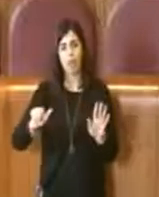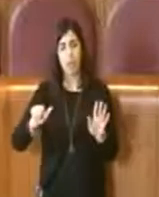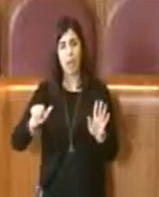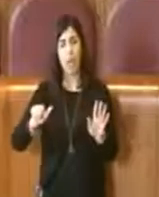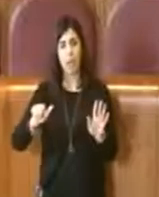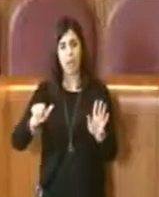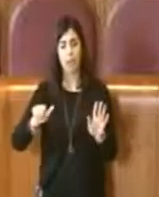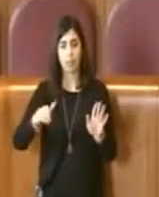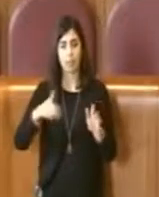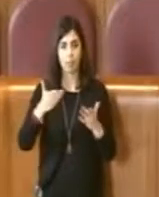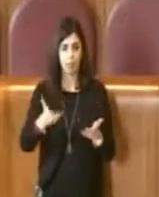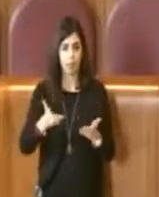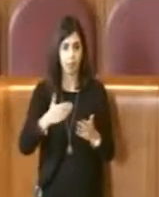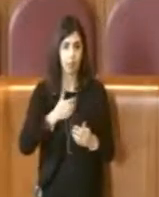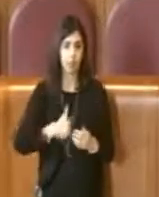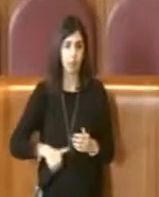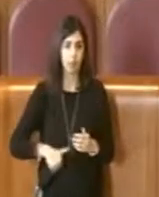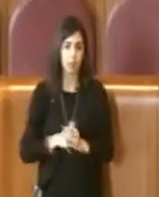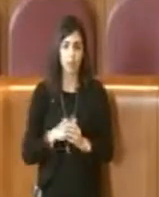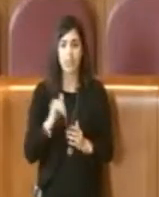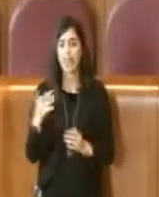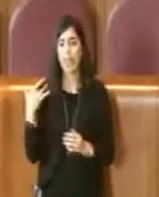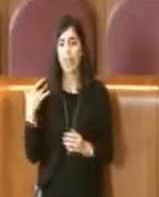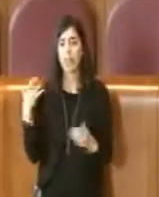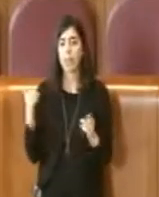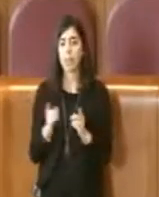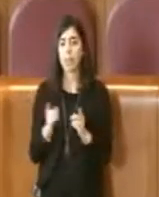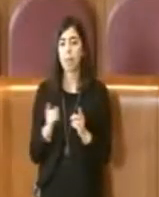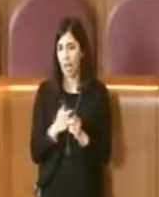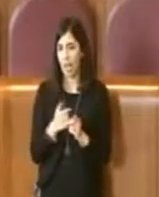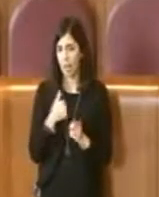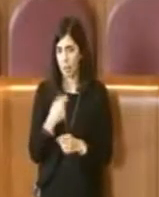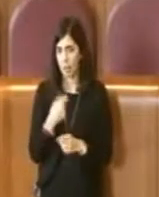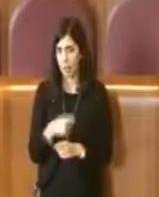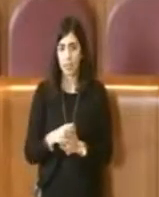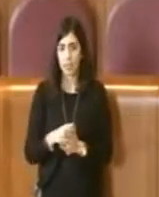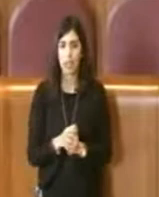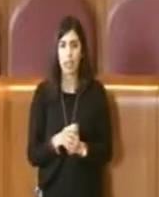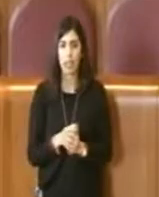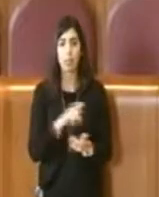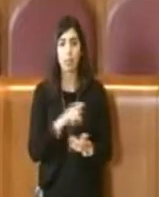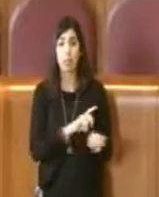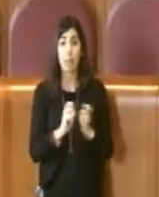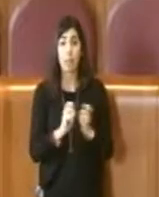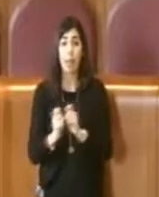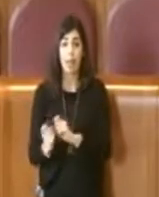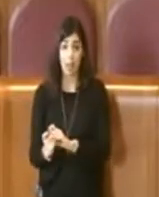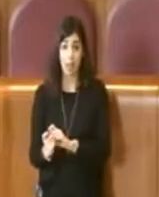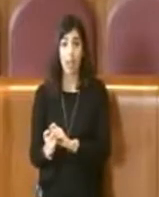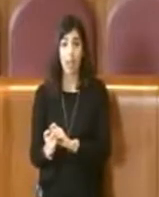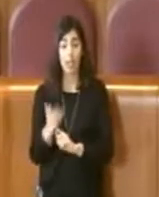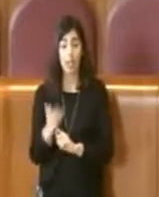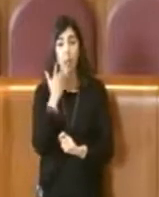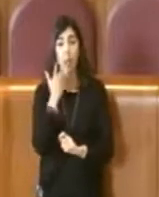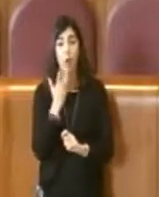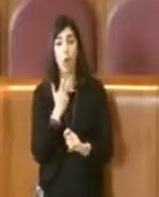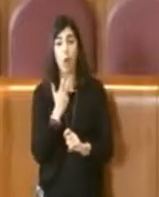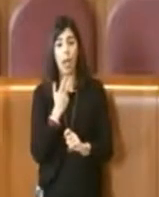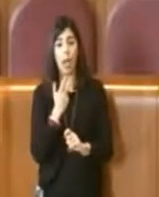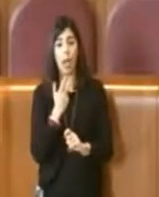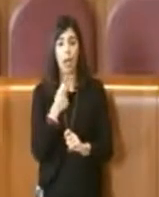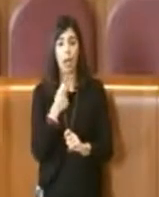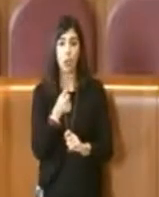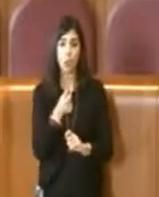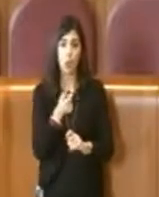grazie presidente molto brevemente sono emendamenti che vanno ad aggiungere somme